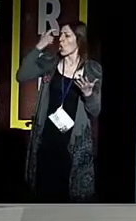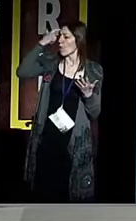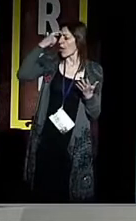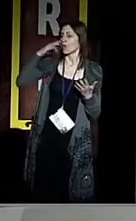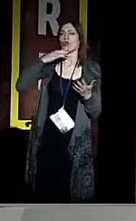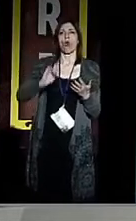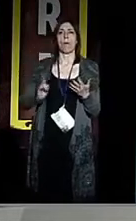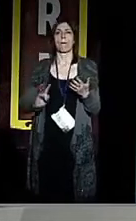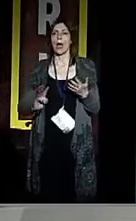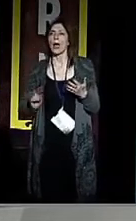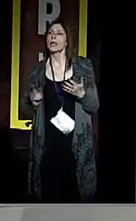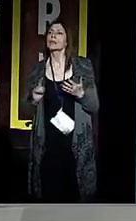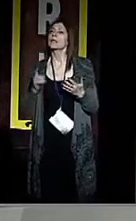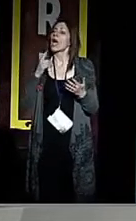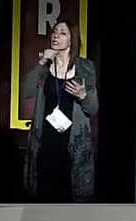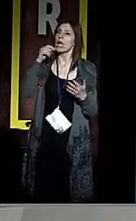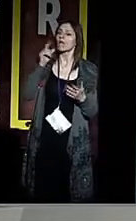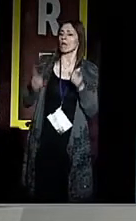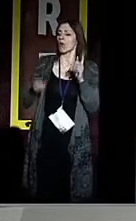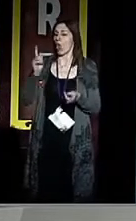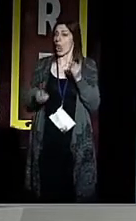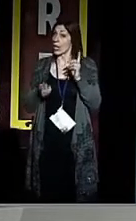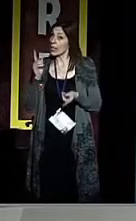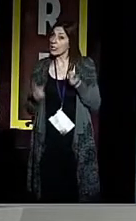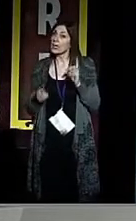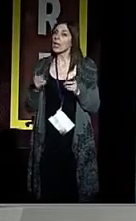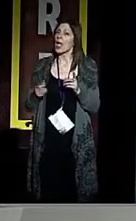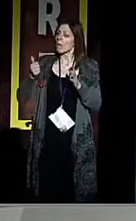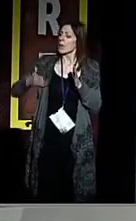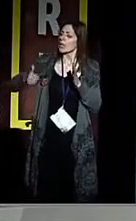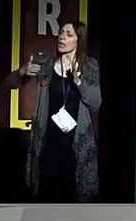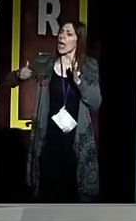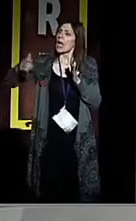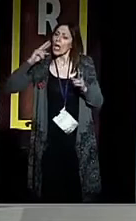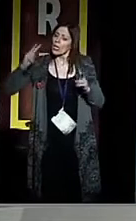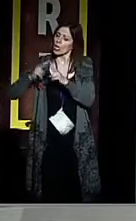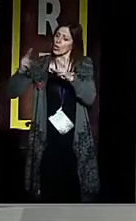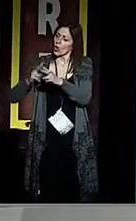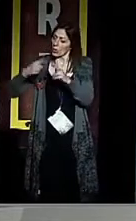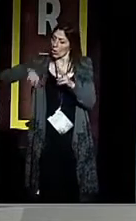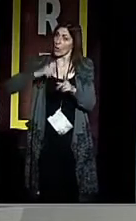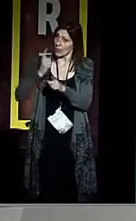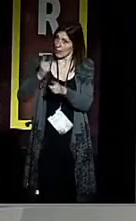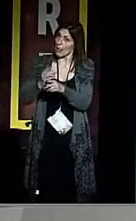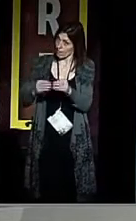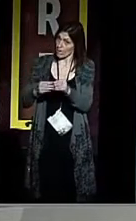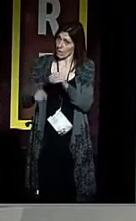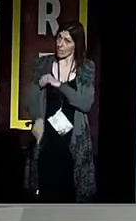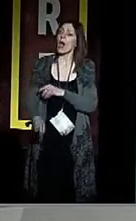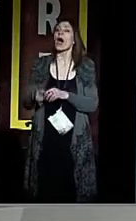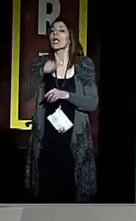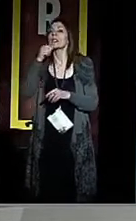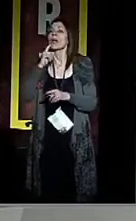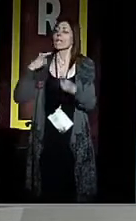bisogno di politica, perché in questi migliaia di incontri che faremo c'è bisogno di discutere e c'è bisogno